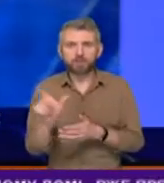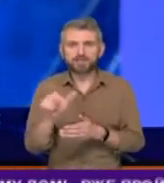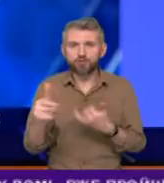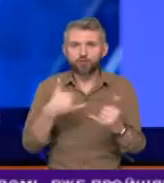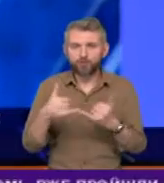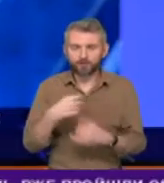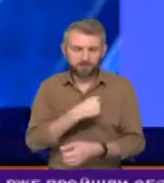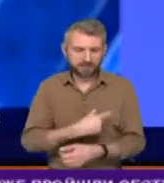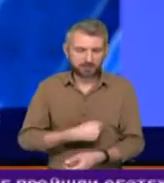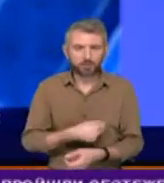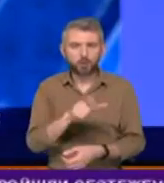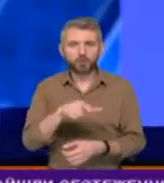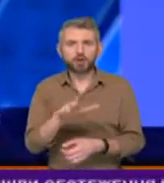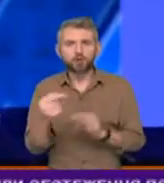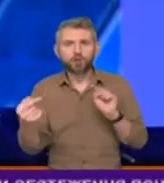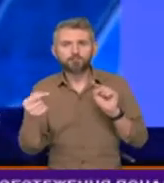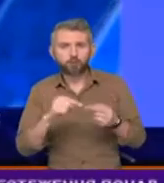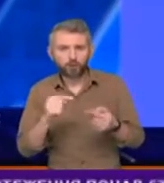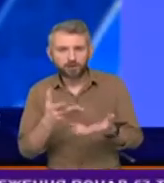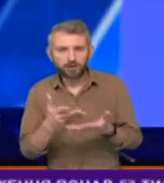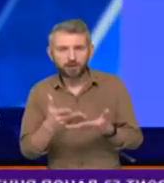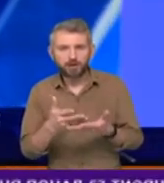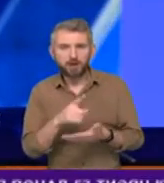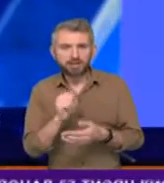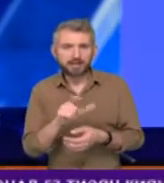стрічками, люди, які були проти Майдану, за ті синьо-жовті